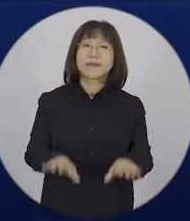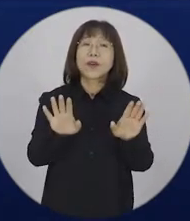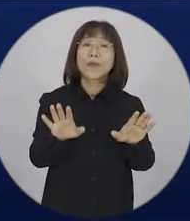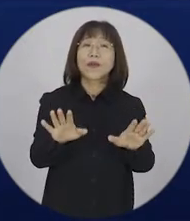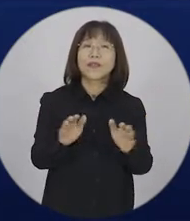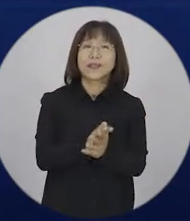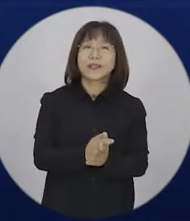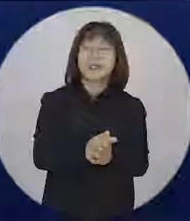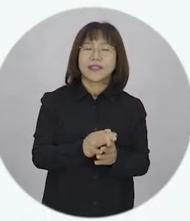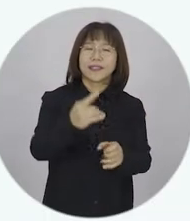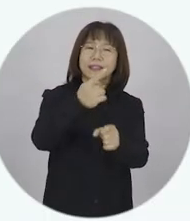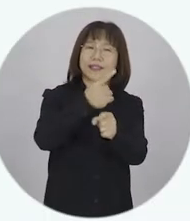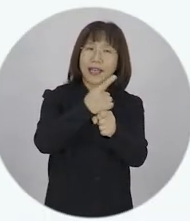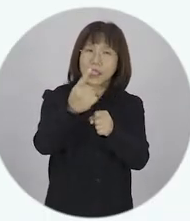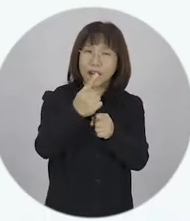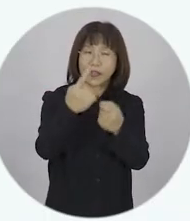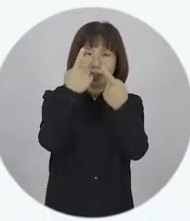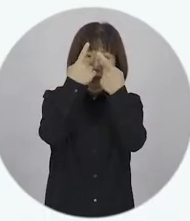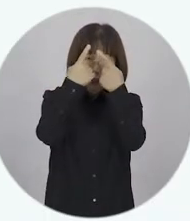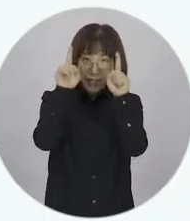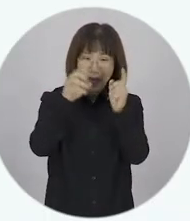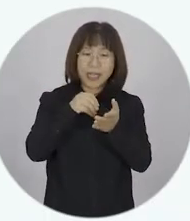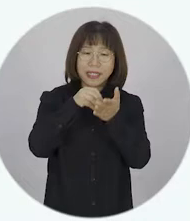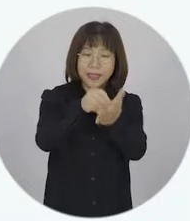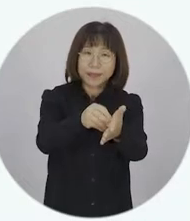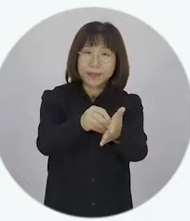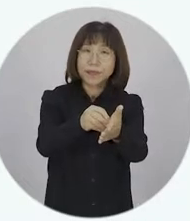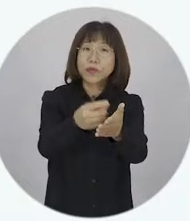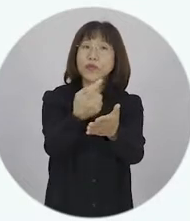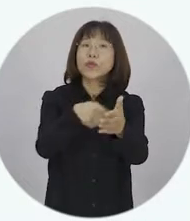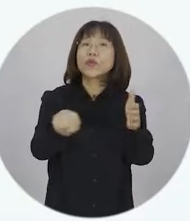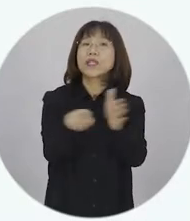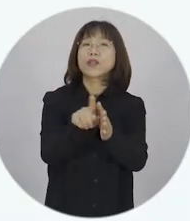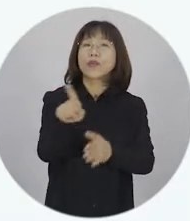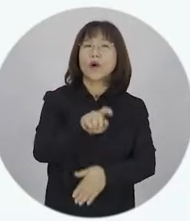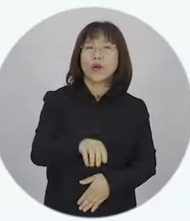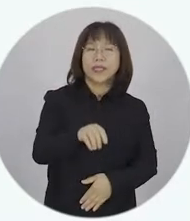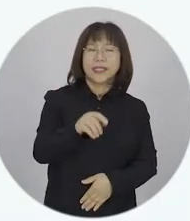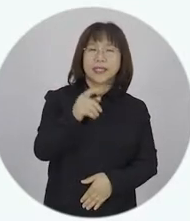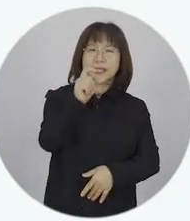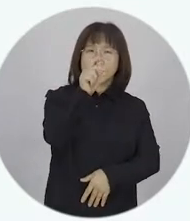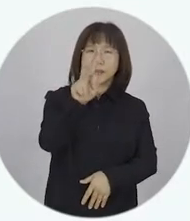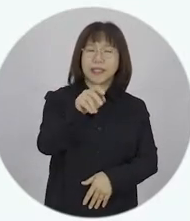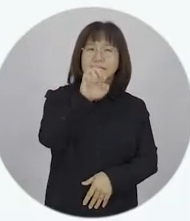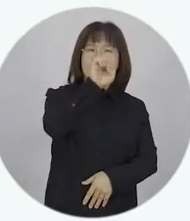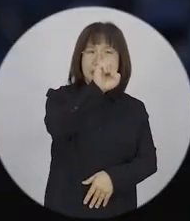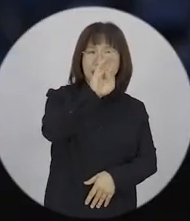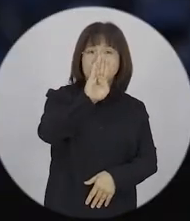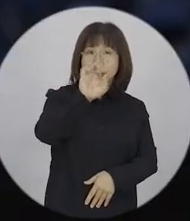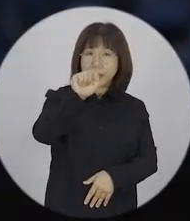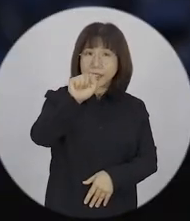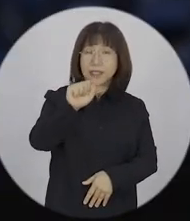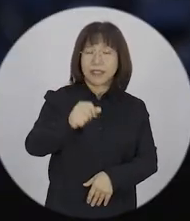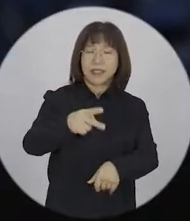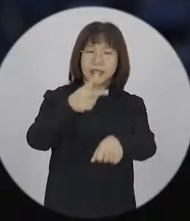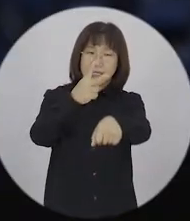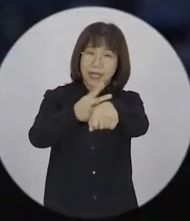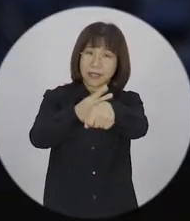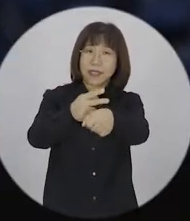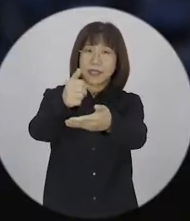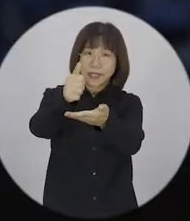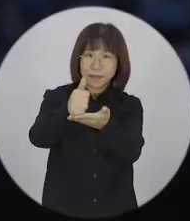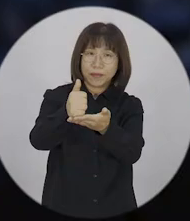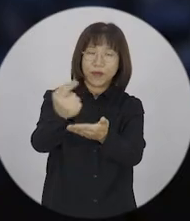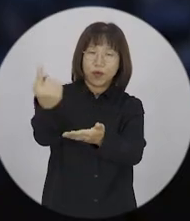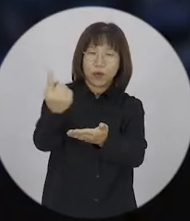진행됩니다. 이번 2022학년도 대입 정시 설명회는 아는 만큼 보이는 입시의 기술,